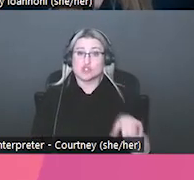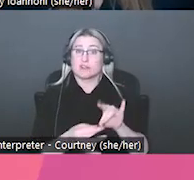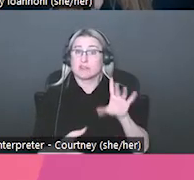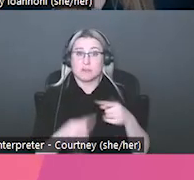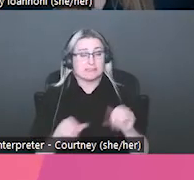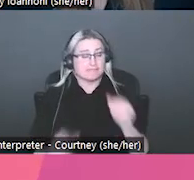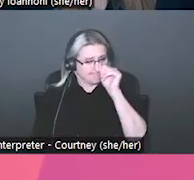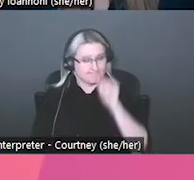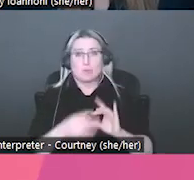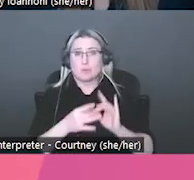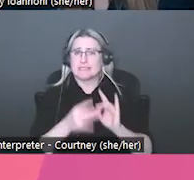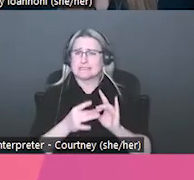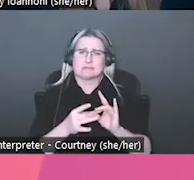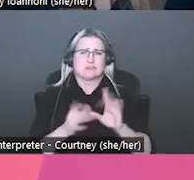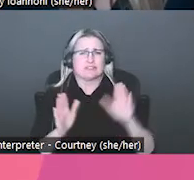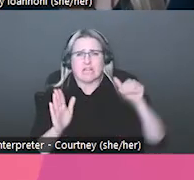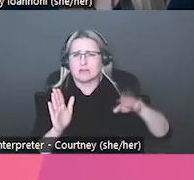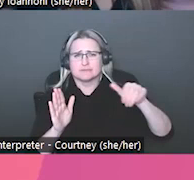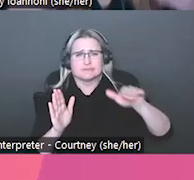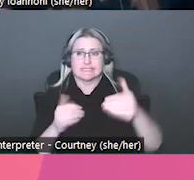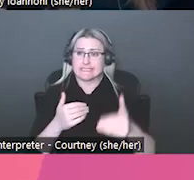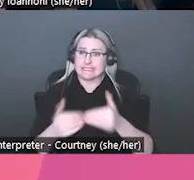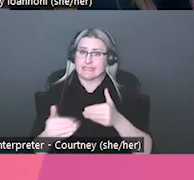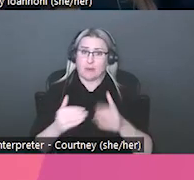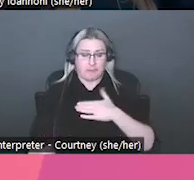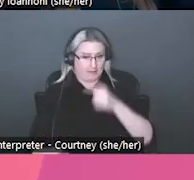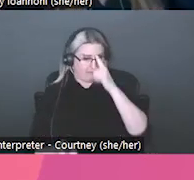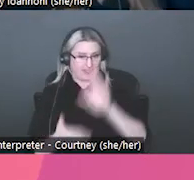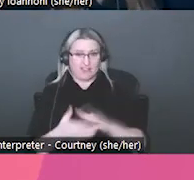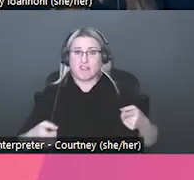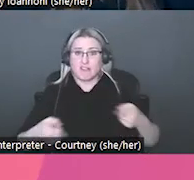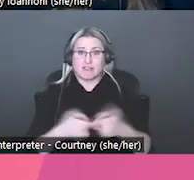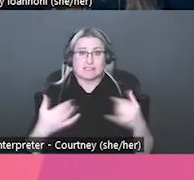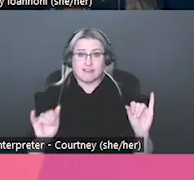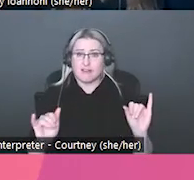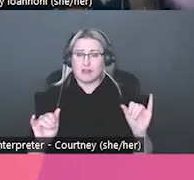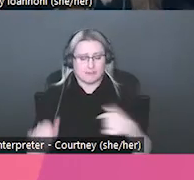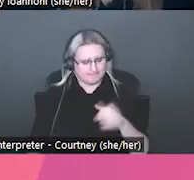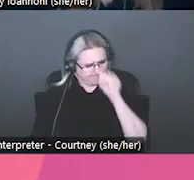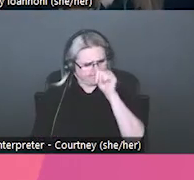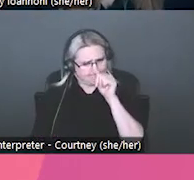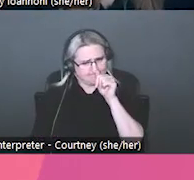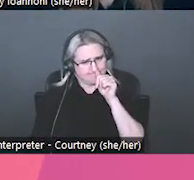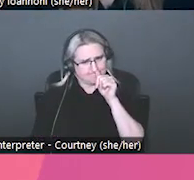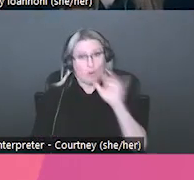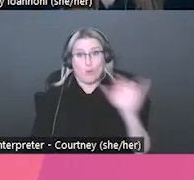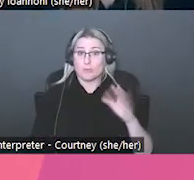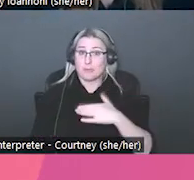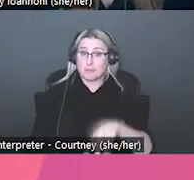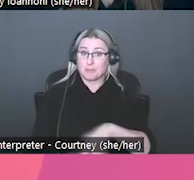de relations douloureuses que j'aurais dû quitter auparavant dans ma vingtaine, qui étaient contraires à mes croyances féministes.